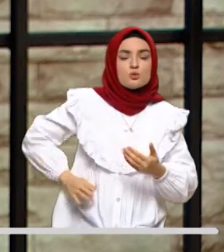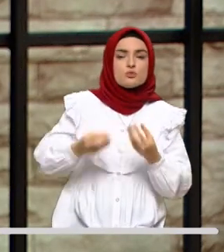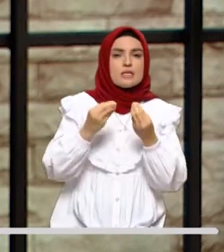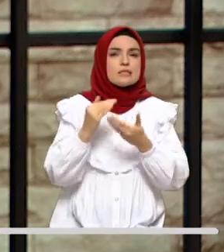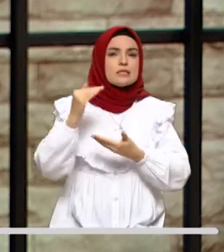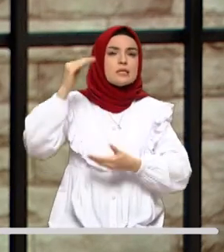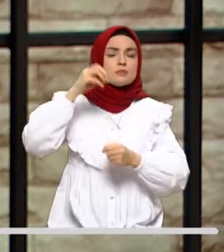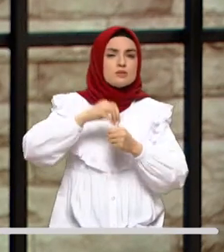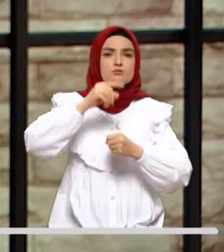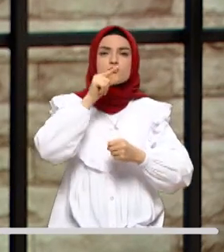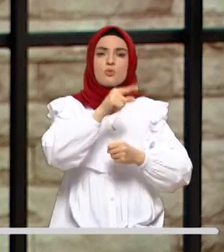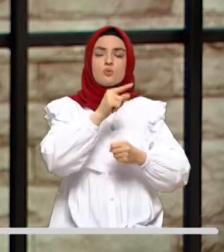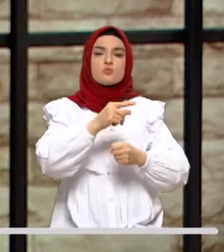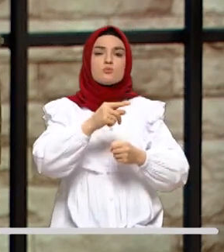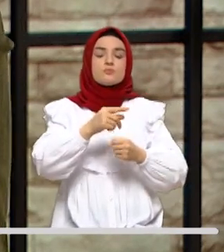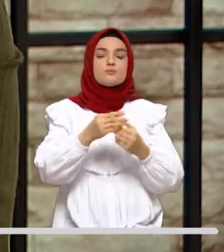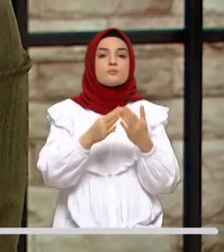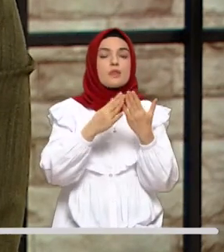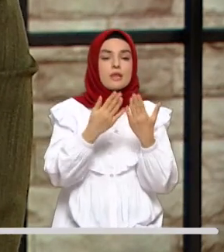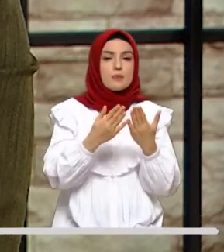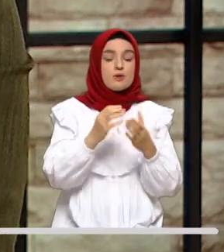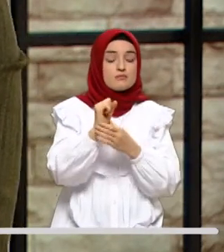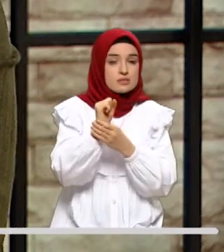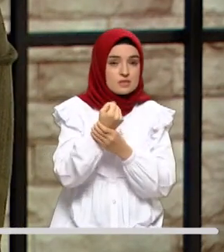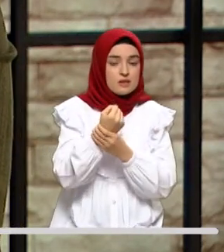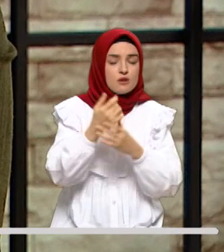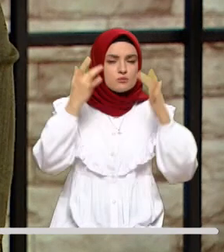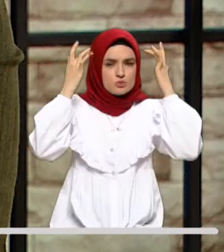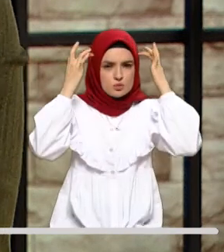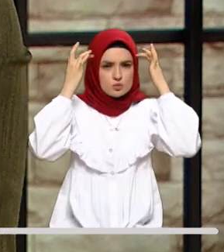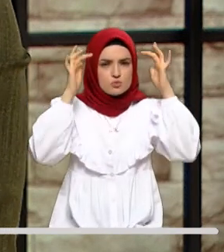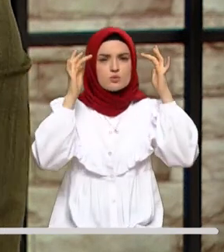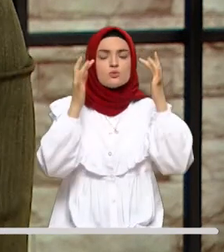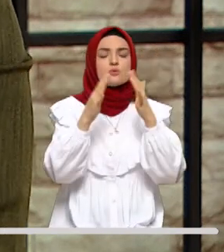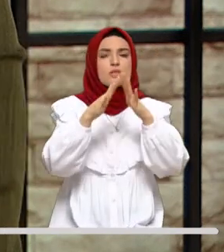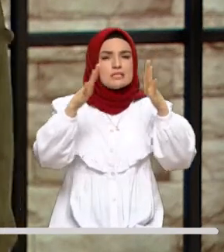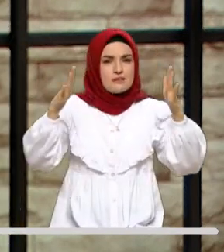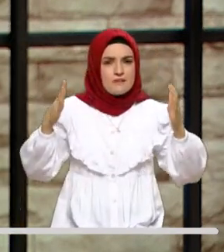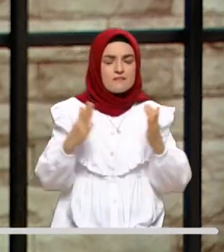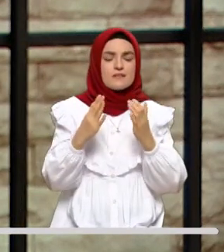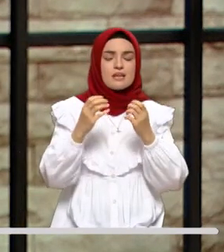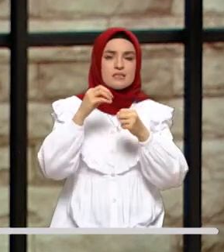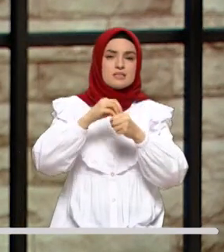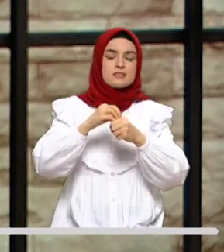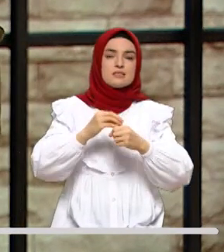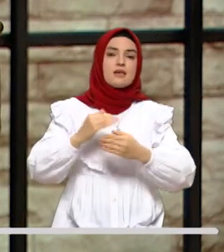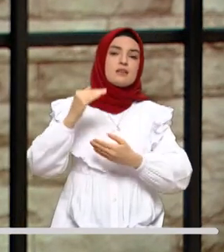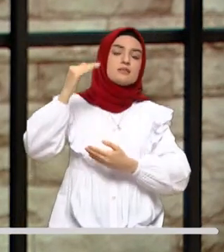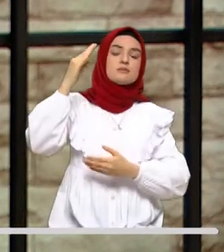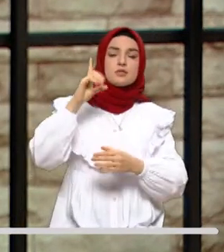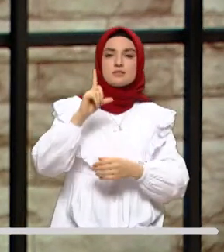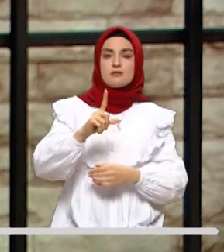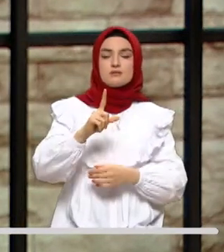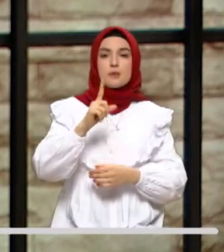için onun edebiyat, sanat, kültür çevrelerinin içerisinde yetiştirmemiz gerekiyor. Kesinlikle.